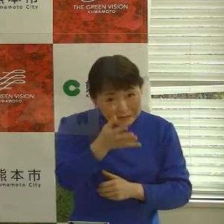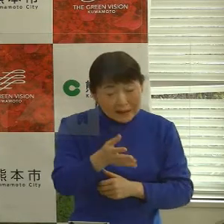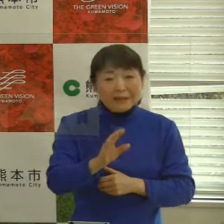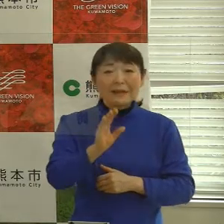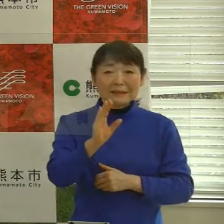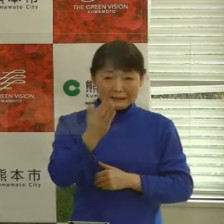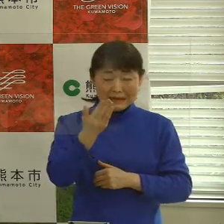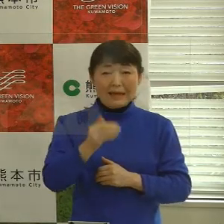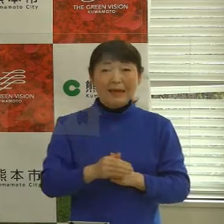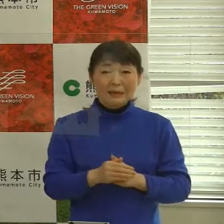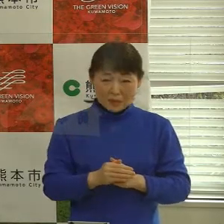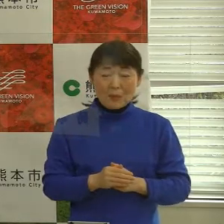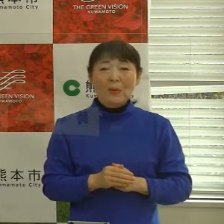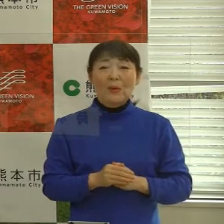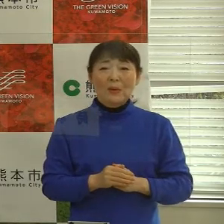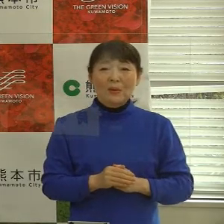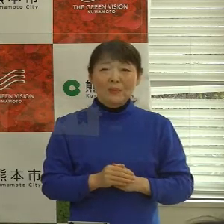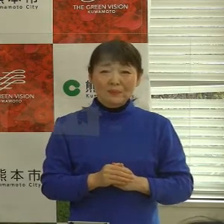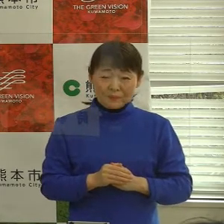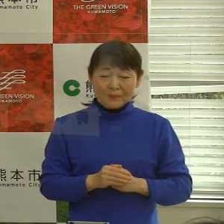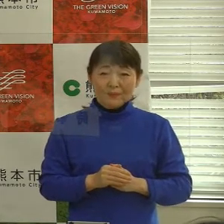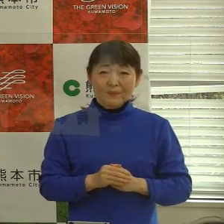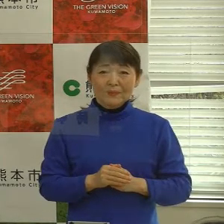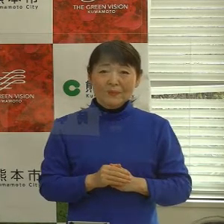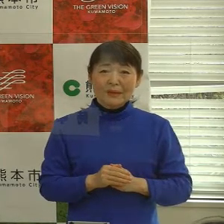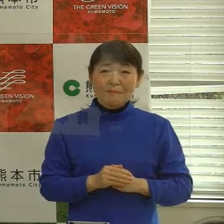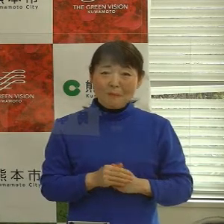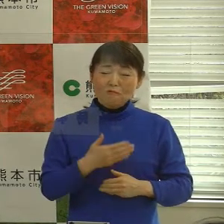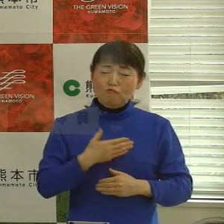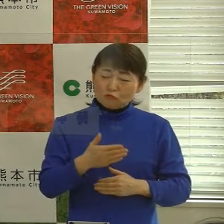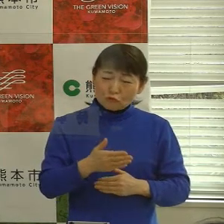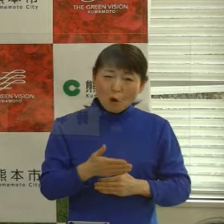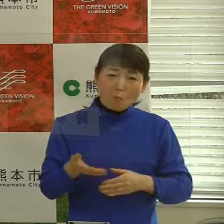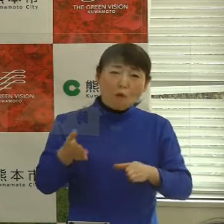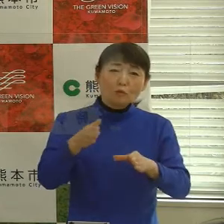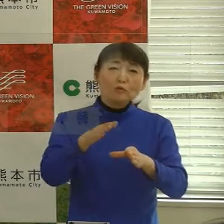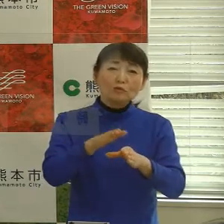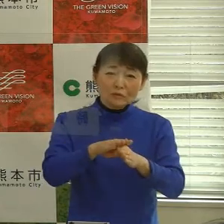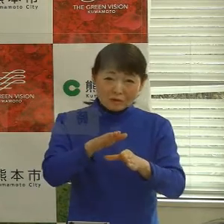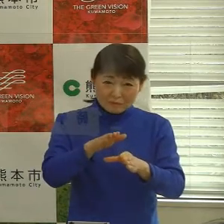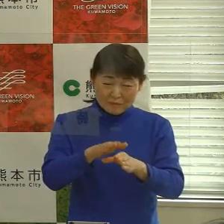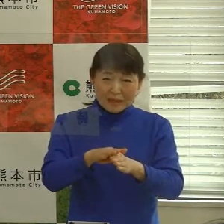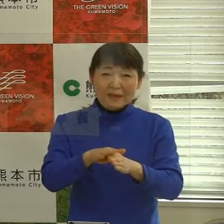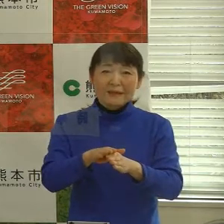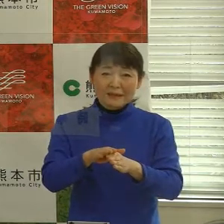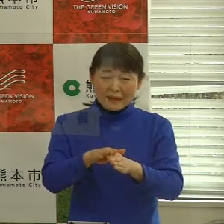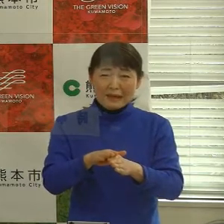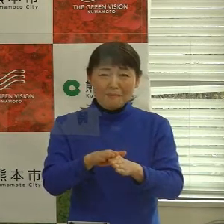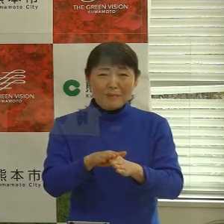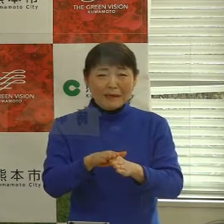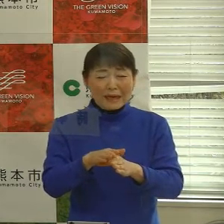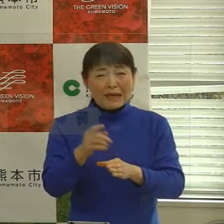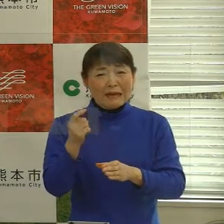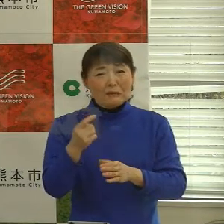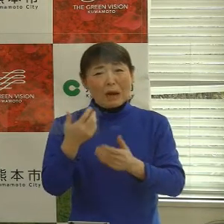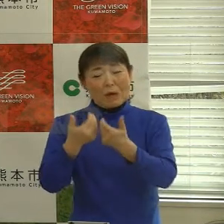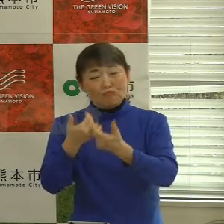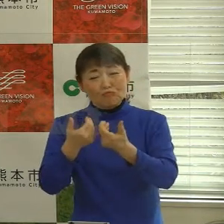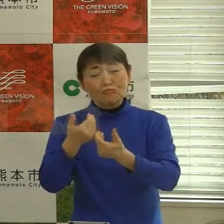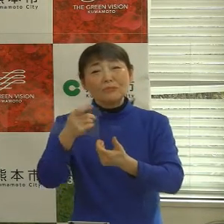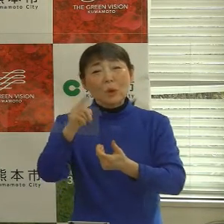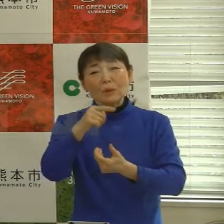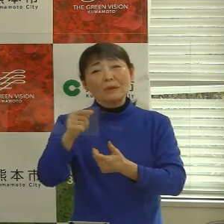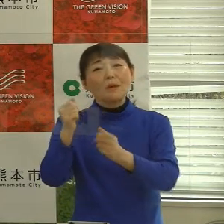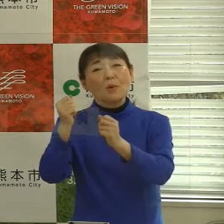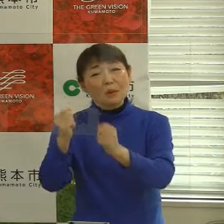、やはりそうやって、苦情も含めてですけども、やっぱり不快に思う方もいらっしゃるということをぜひです